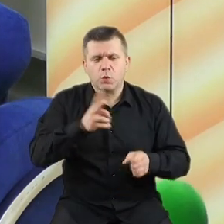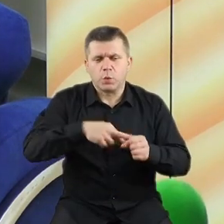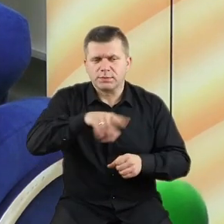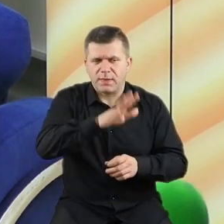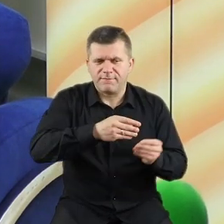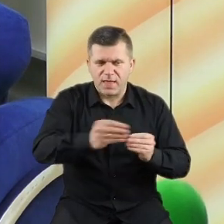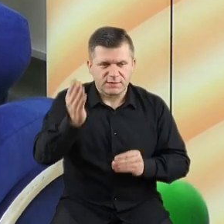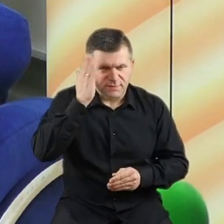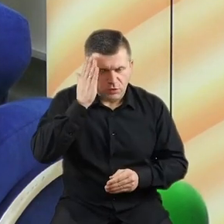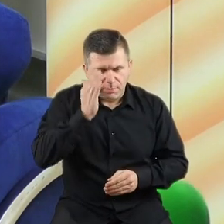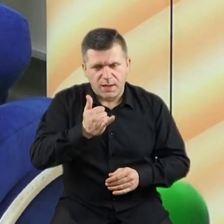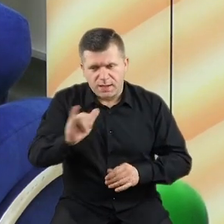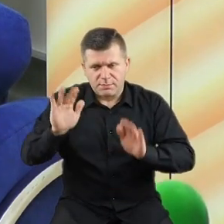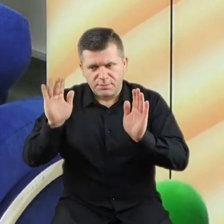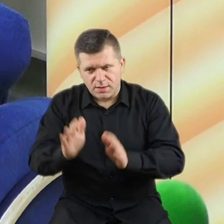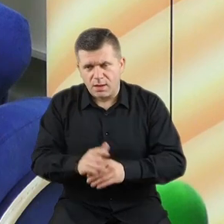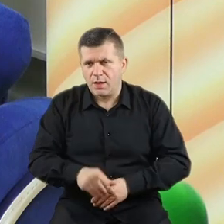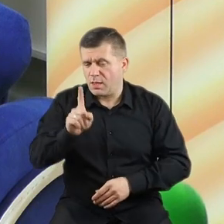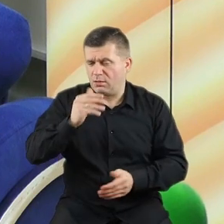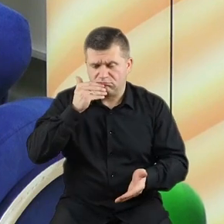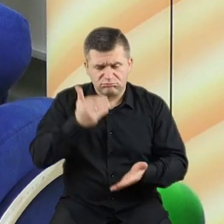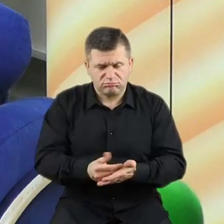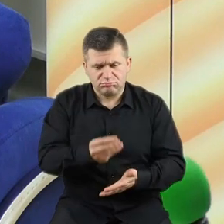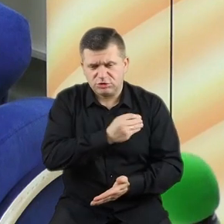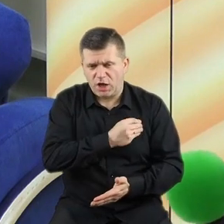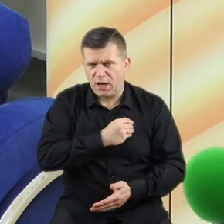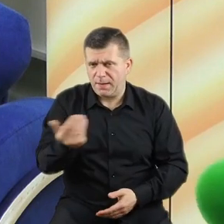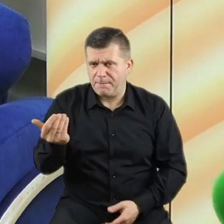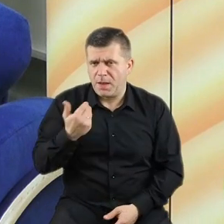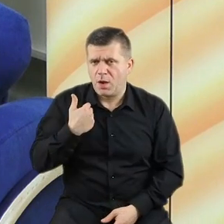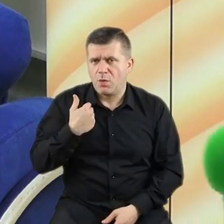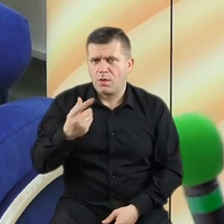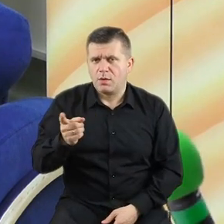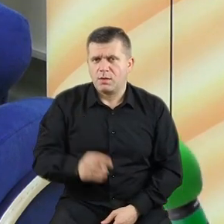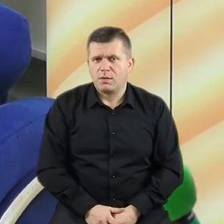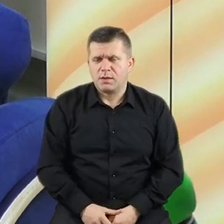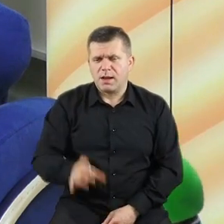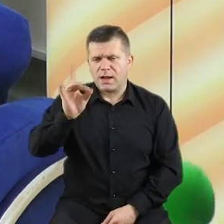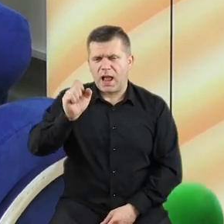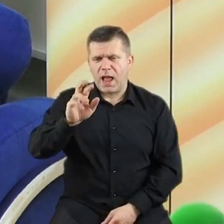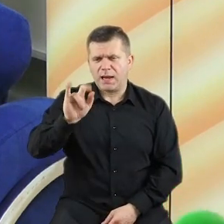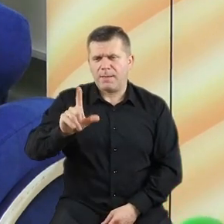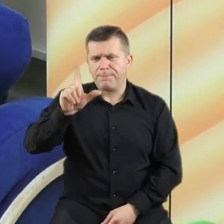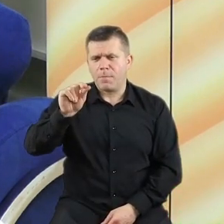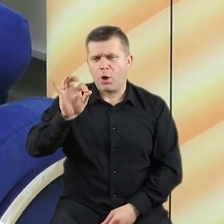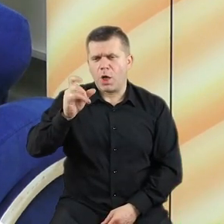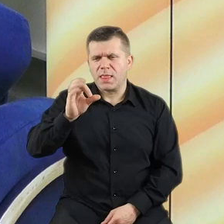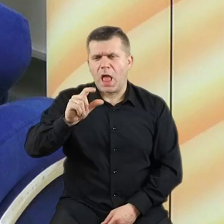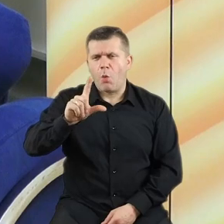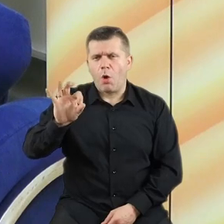zdają sprawę, drudzy mniej. Najbardziej szczery był Gary Pogoniajło, który